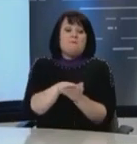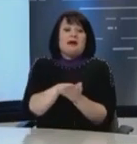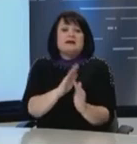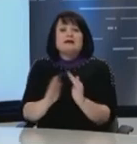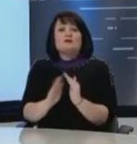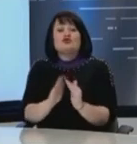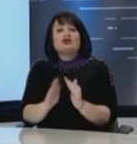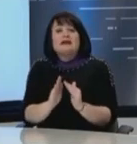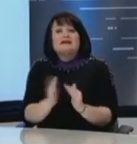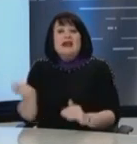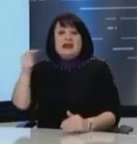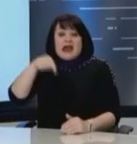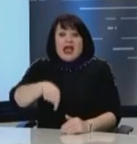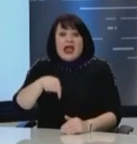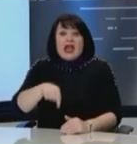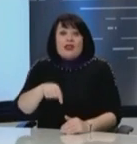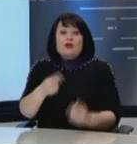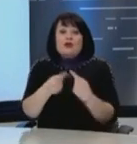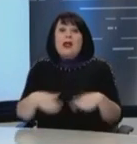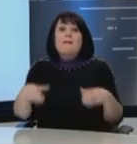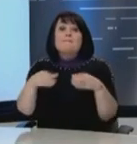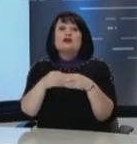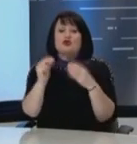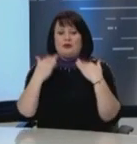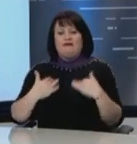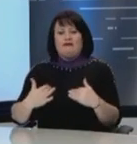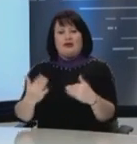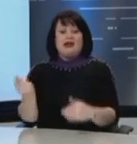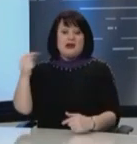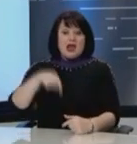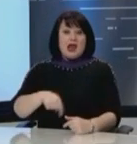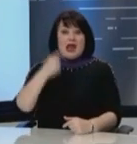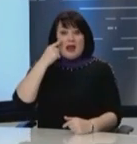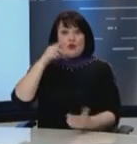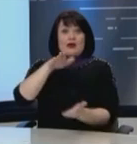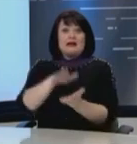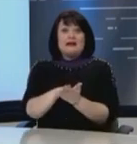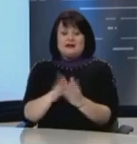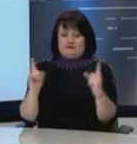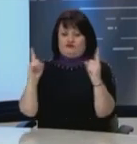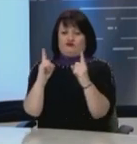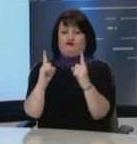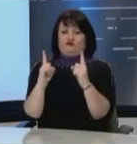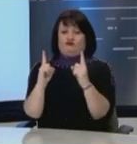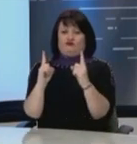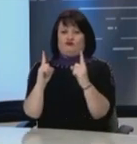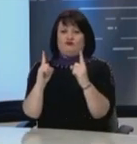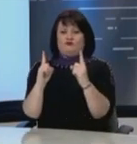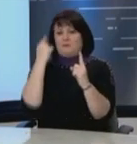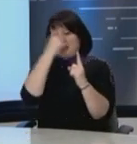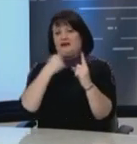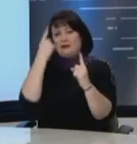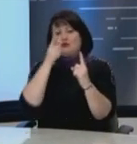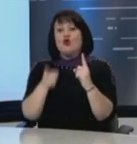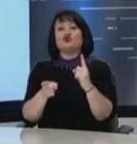να έρθουν και να καταθέσουν στην Επιτροπή της Βουλής και μάλιστα σε αντιπαράσταση με τα αναφερόμενα